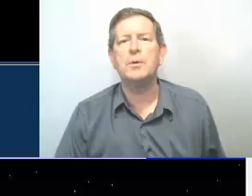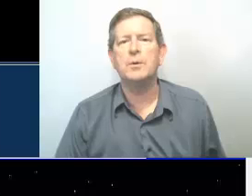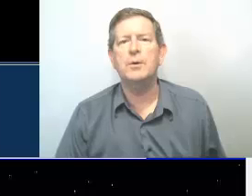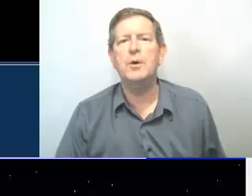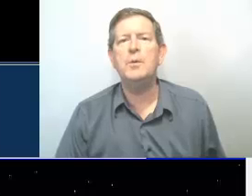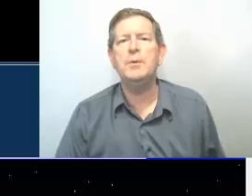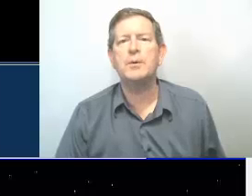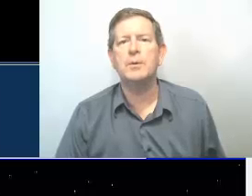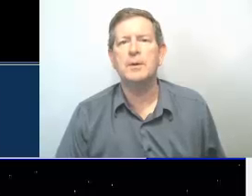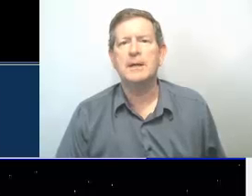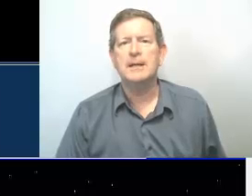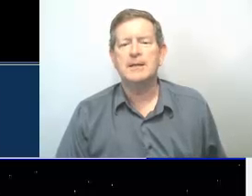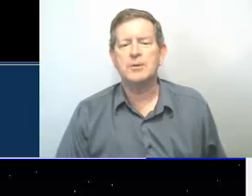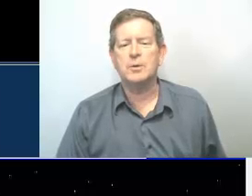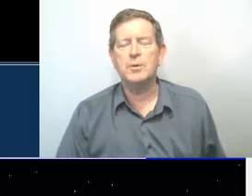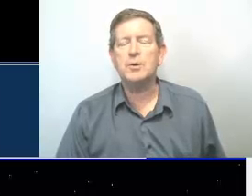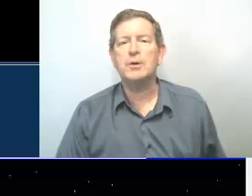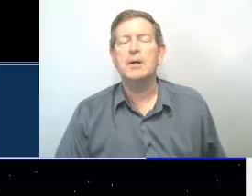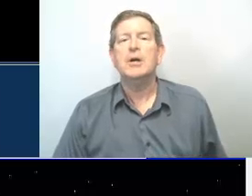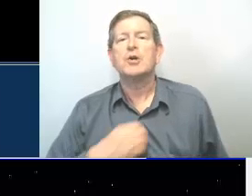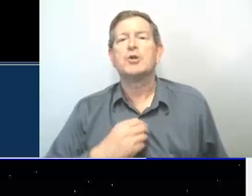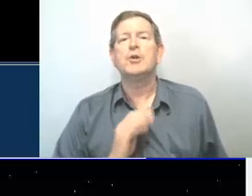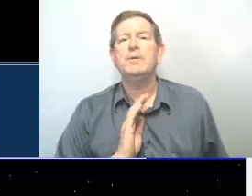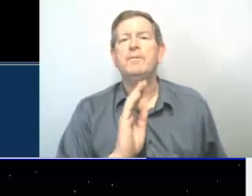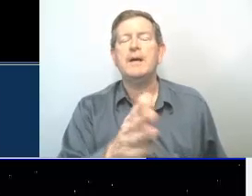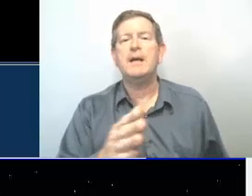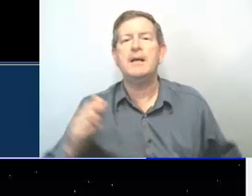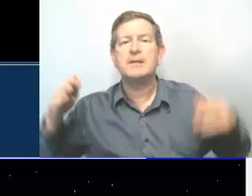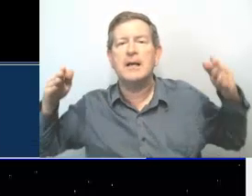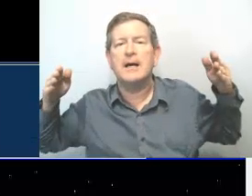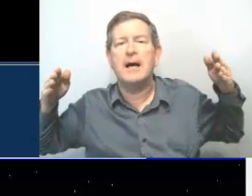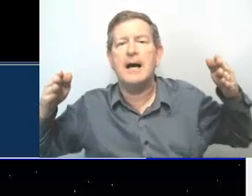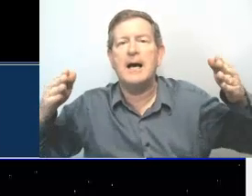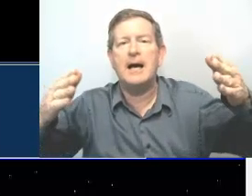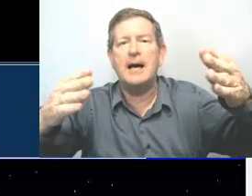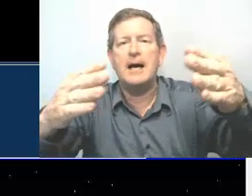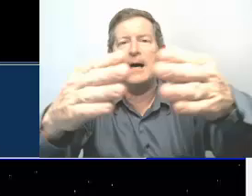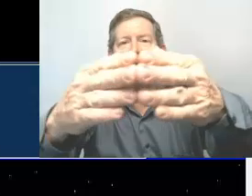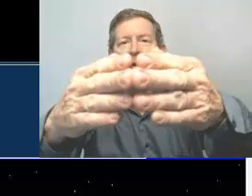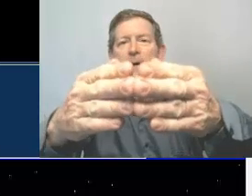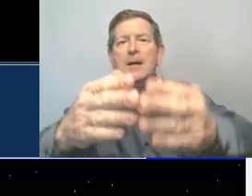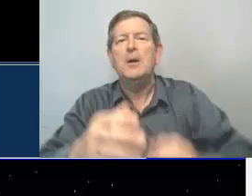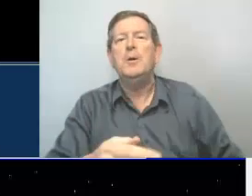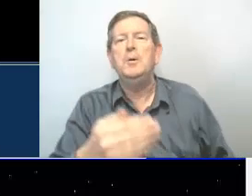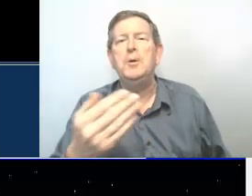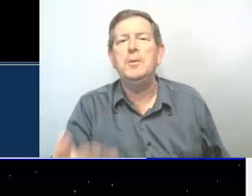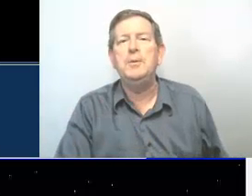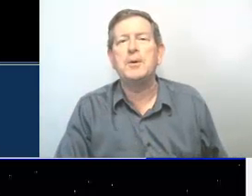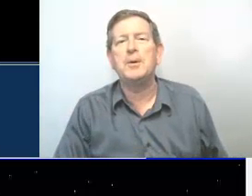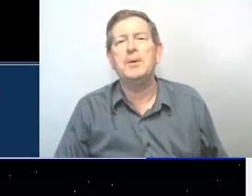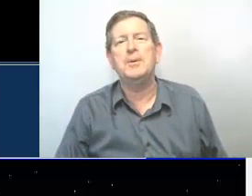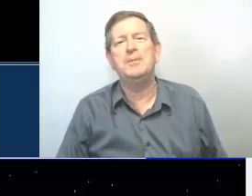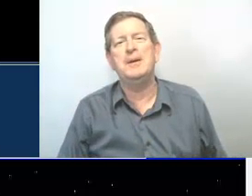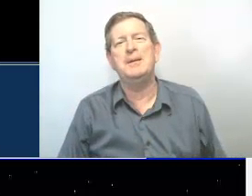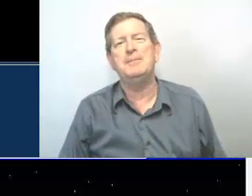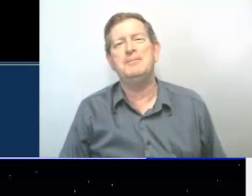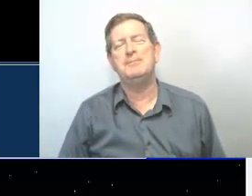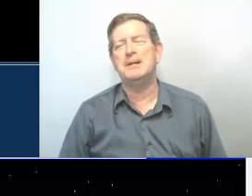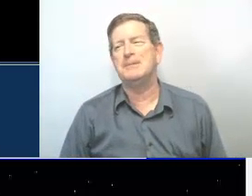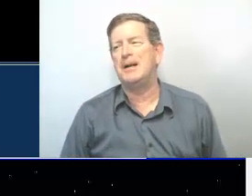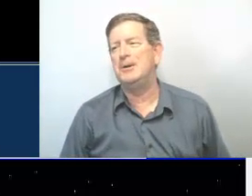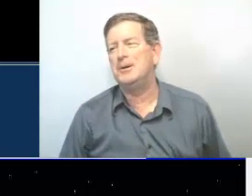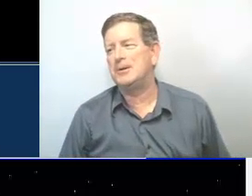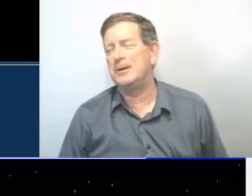le bureau. Le bureau. Donc, je vais à le bureau.